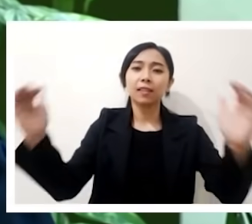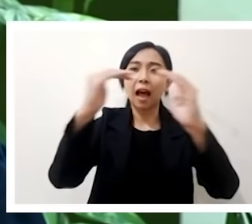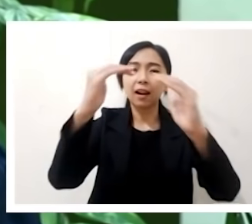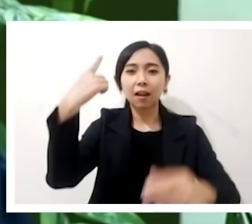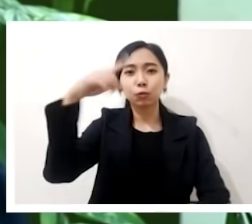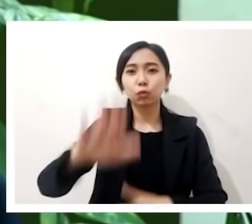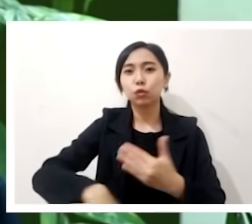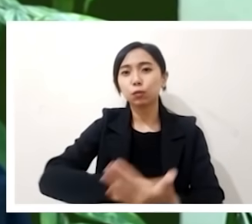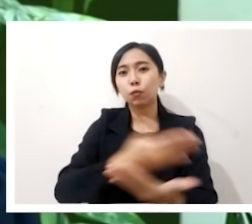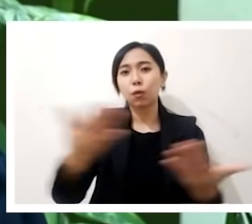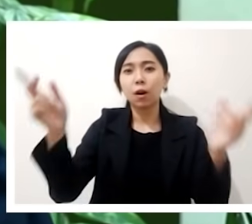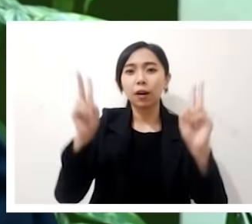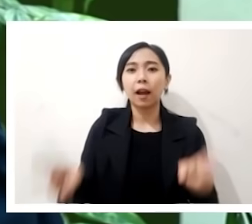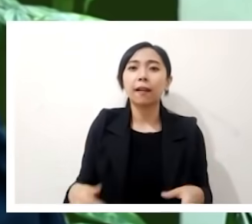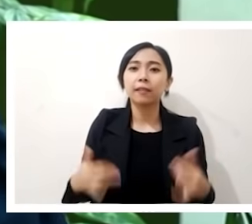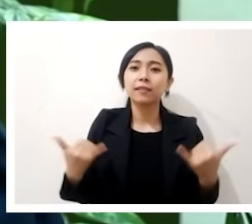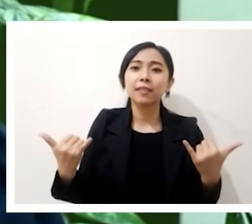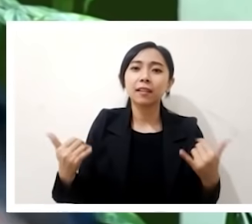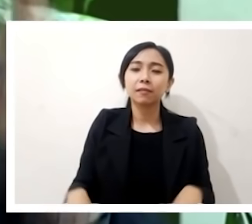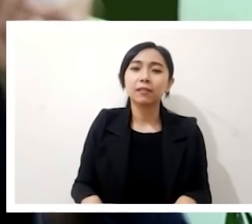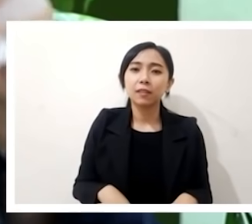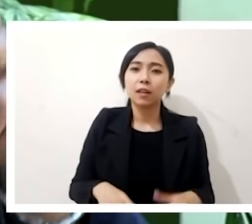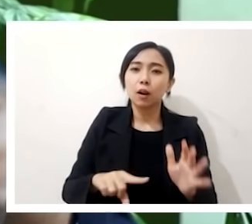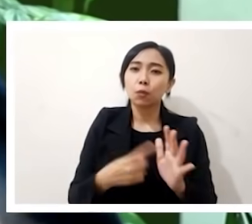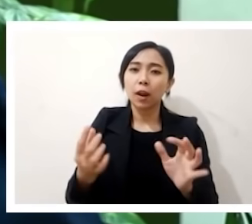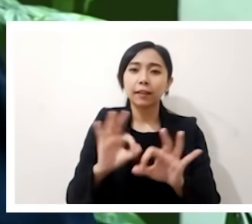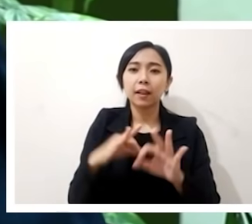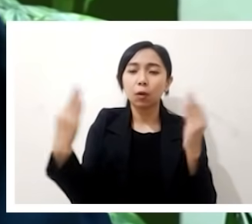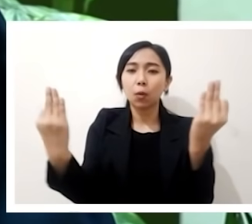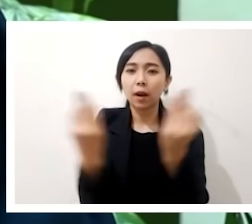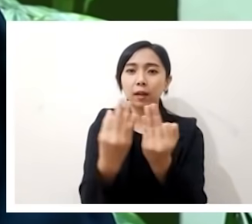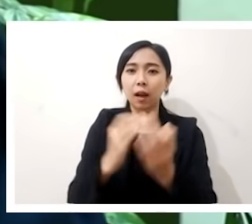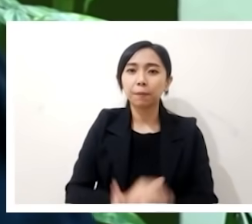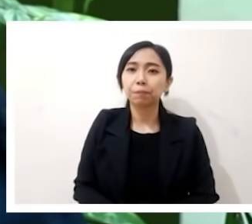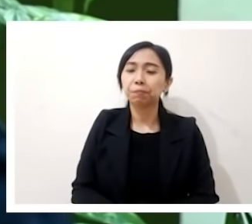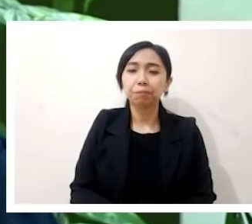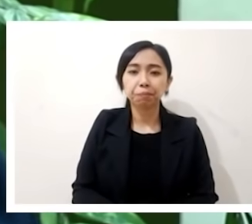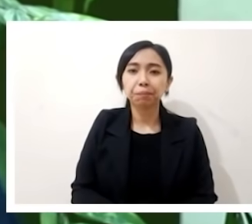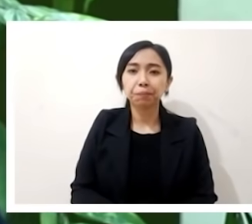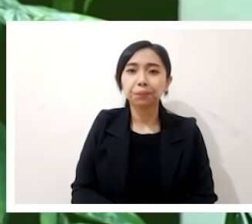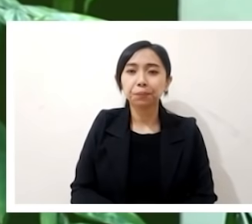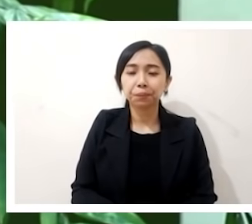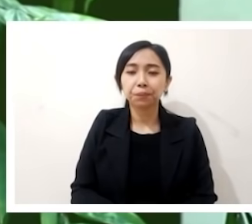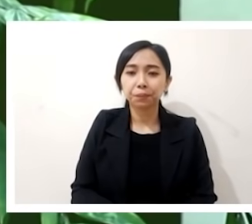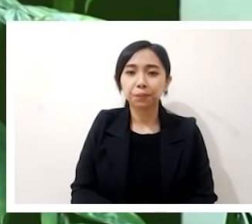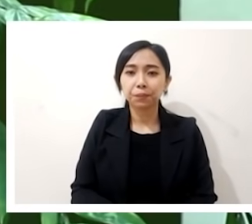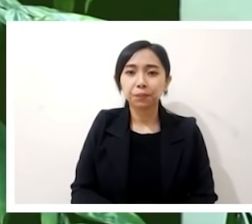orang. Mulai dari keluarga, mulai dari rumah tangga masing-masing.